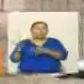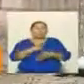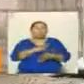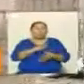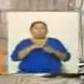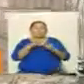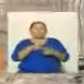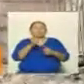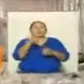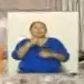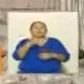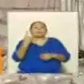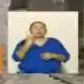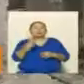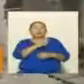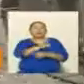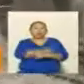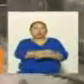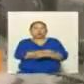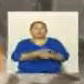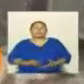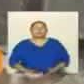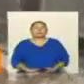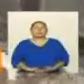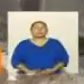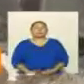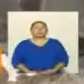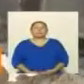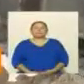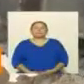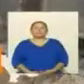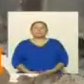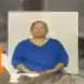шыққан, оның 21-і заңды күшіне енген. Жансая Жанұзақ, Саламат Қайыпов, Дидар.